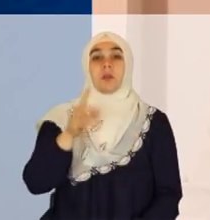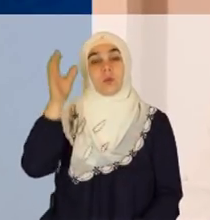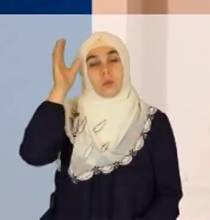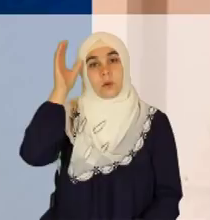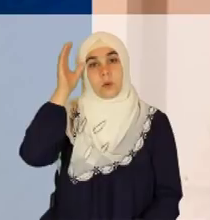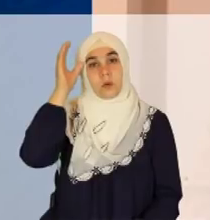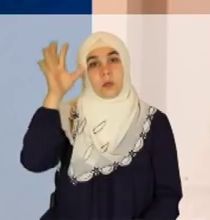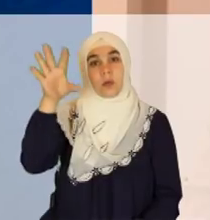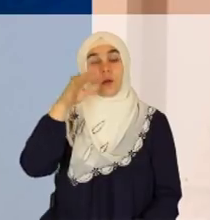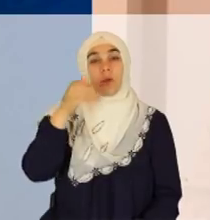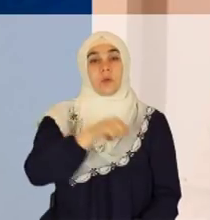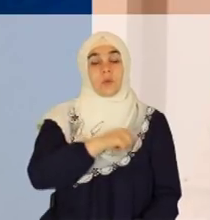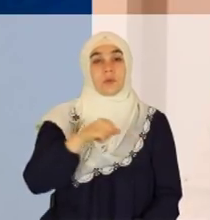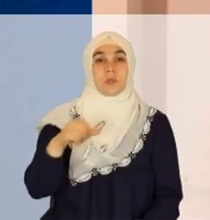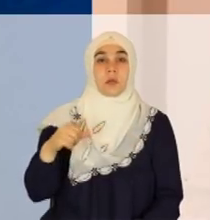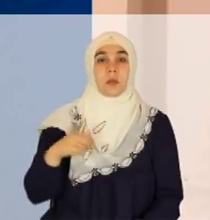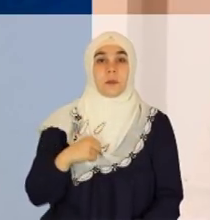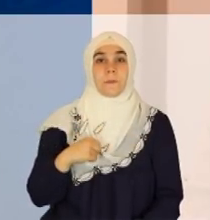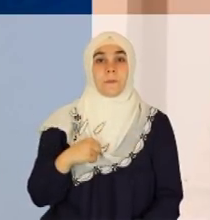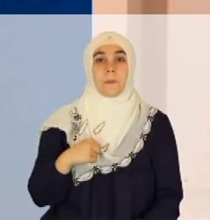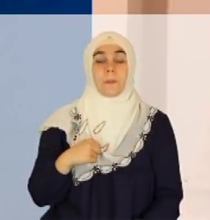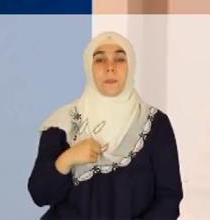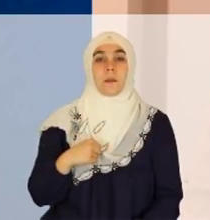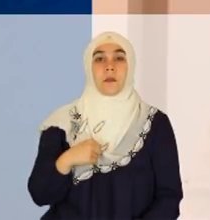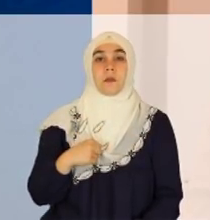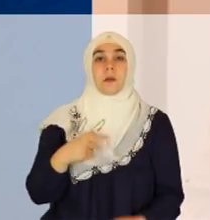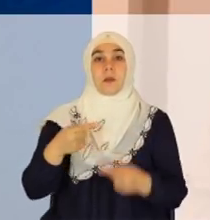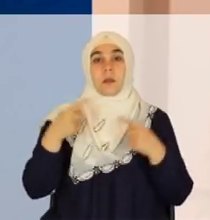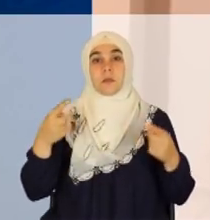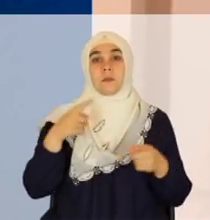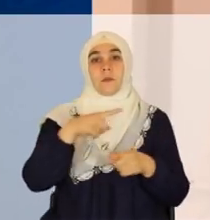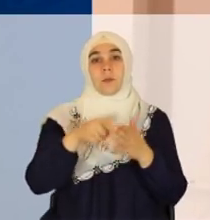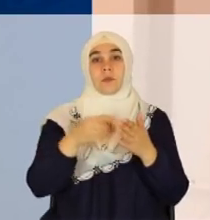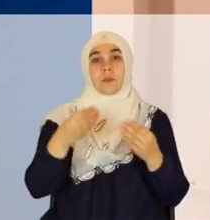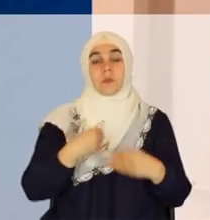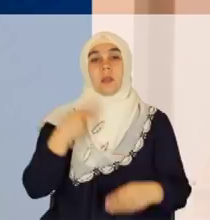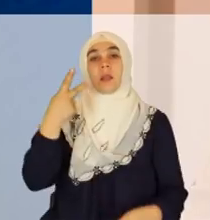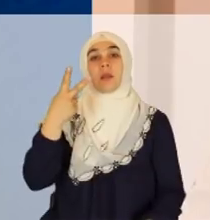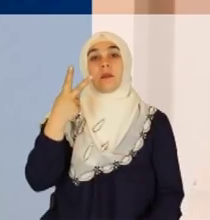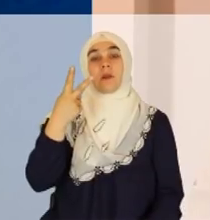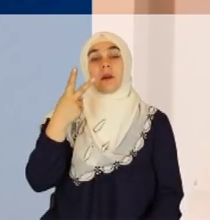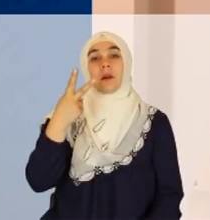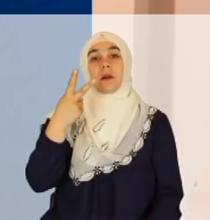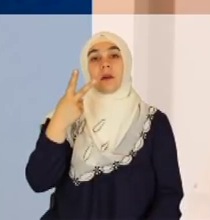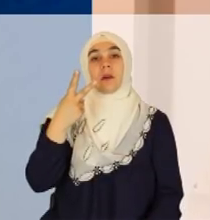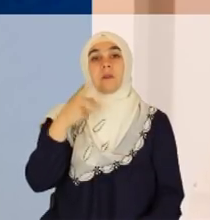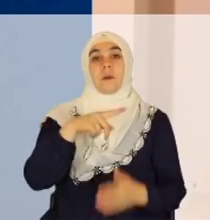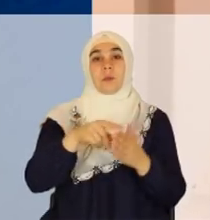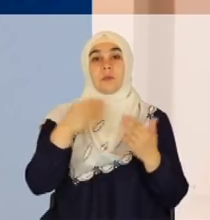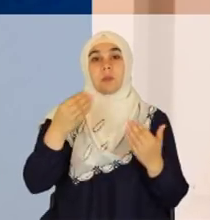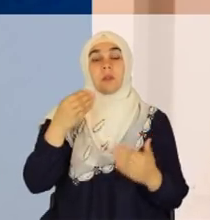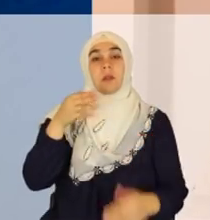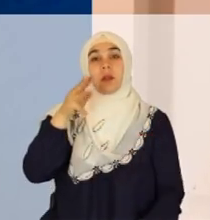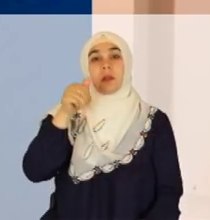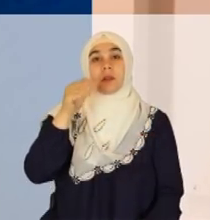ulamolar o'zlari turlicha javoblarni berganlar. Ya'ni ikki xil javob berishdi.